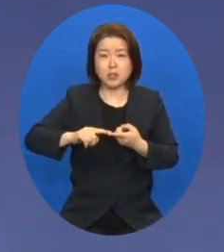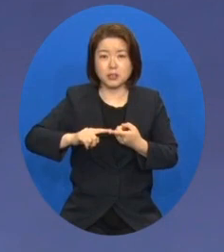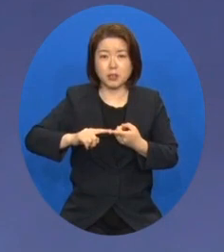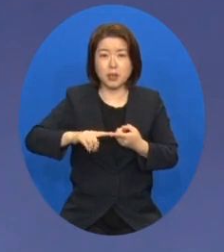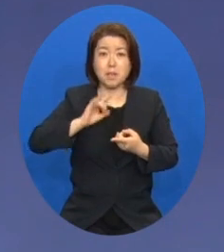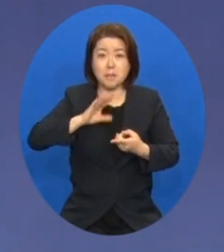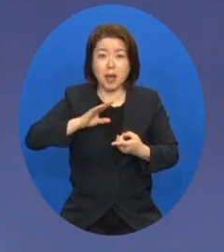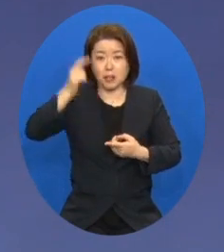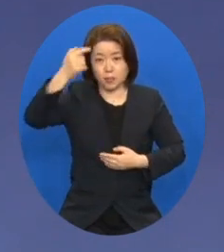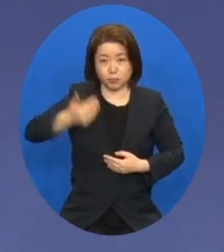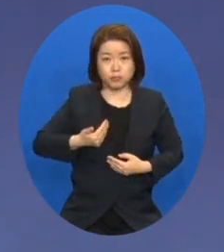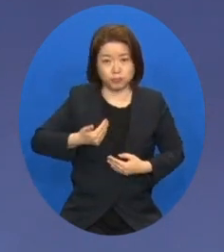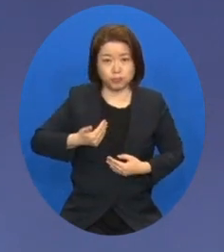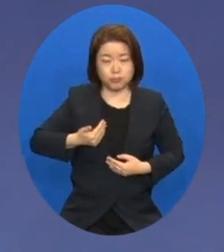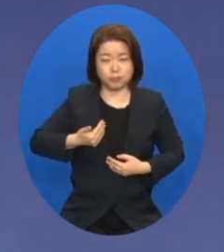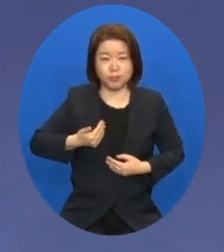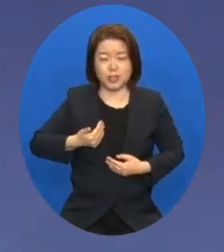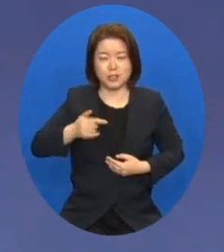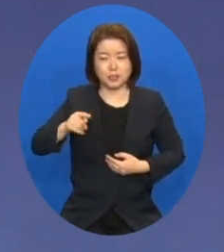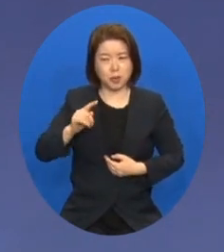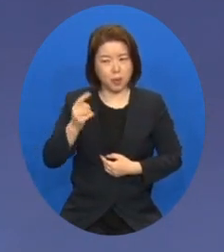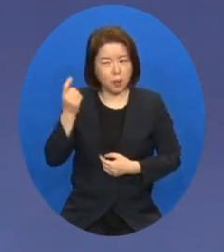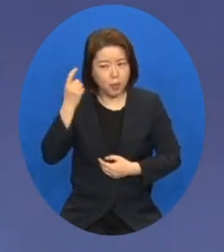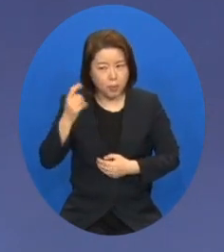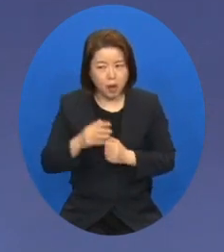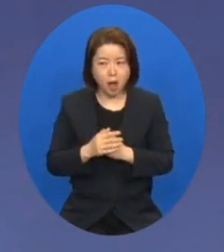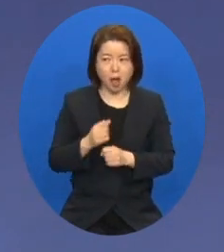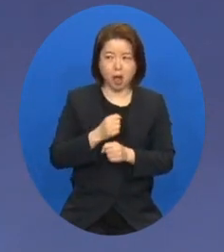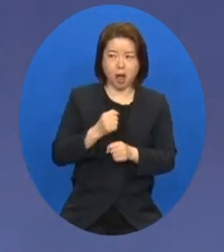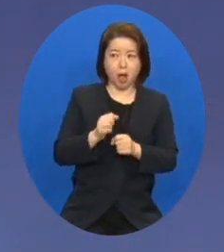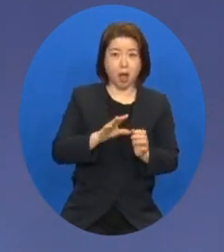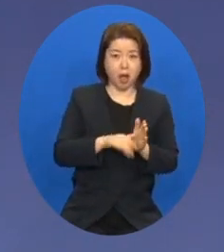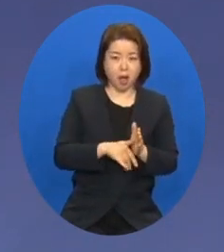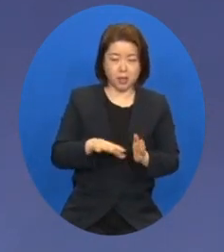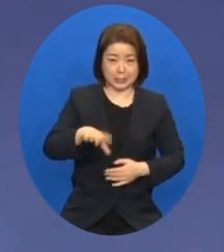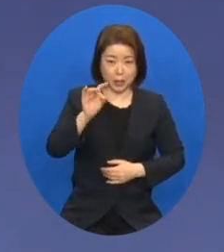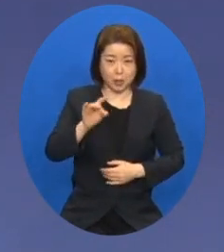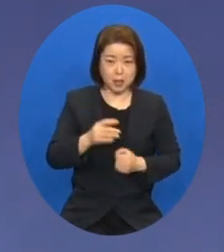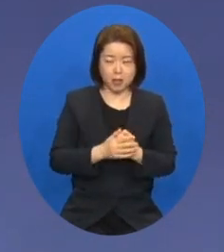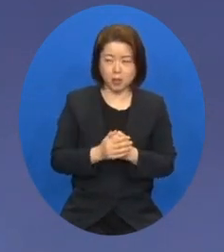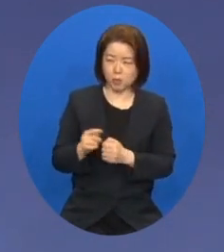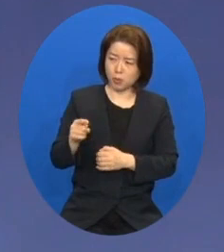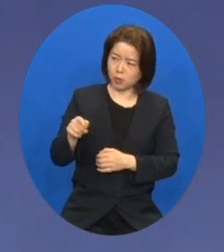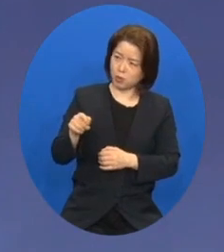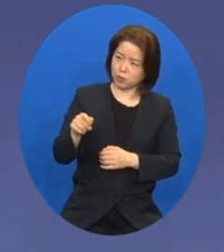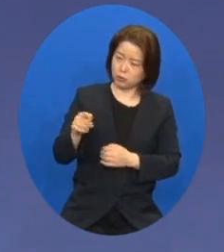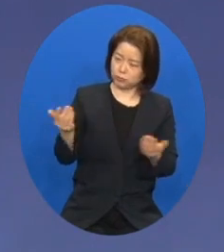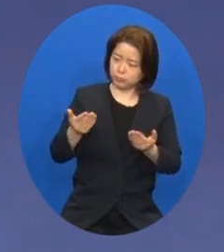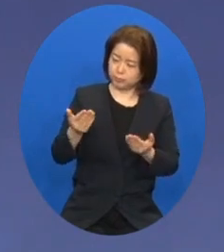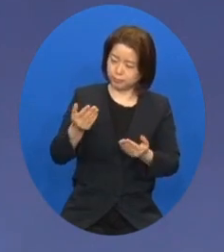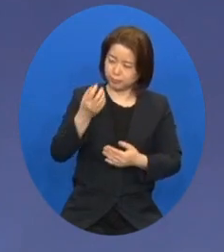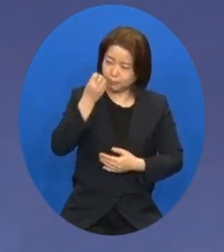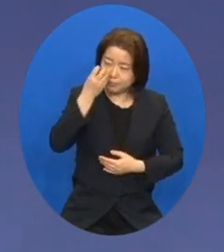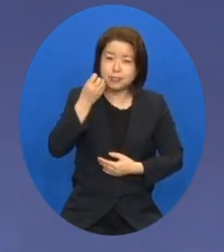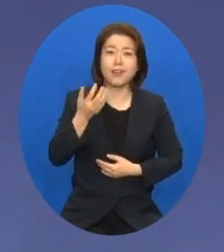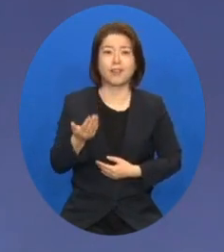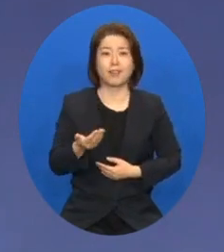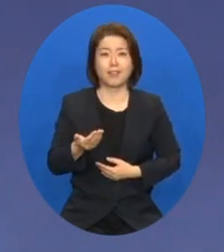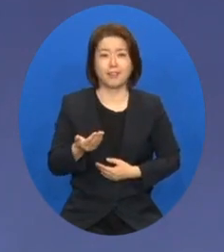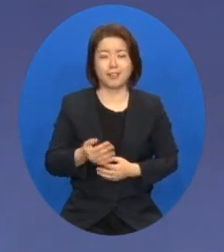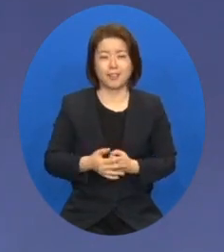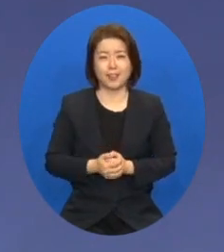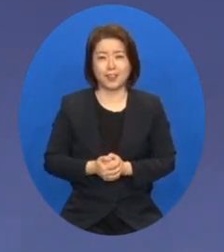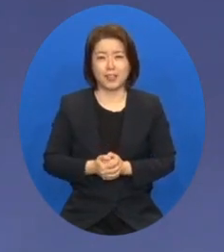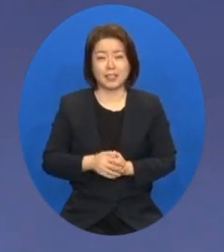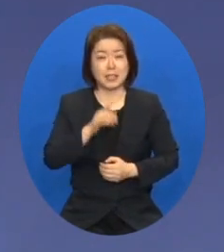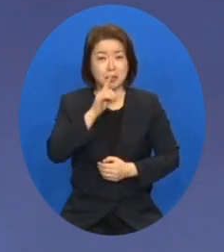음 질문을 하는 것을 들으면서 당황해하고 처음에는 그게 너무 이상해 썼다고 그런